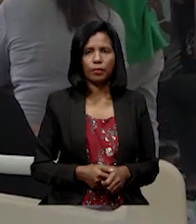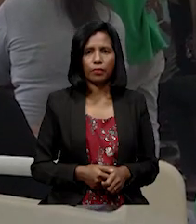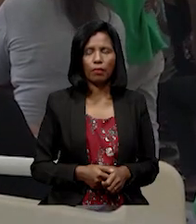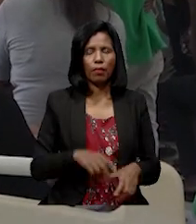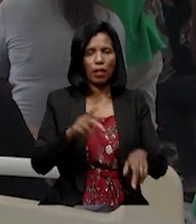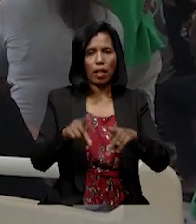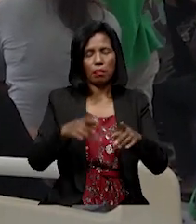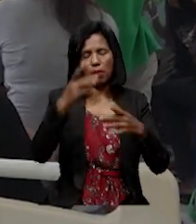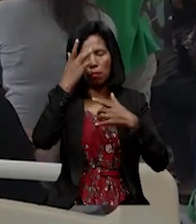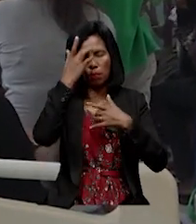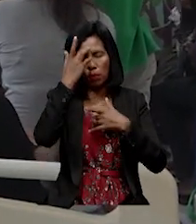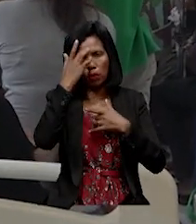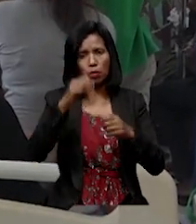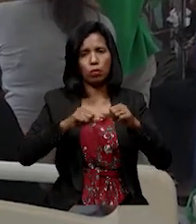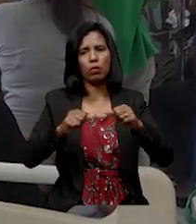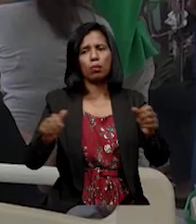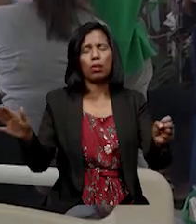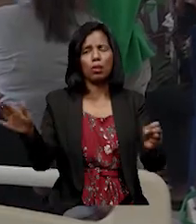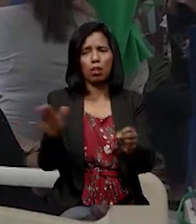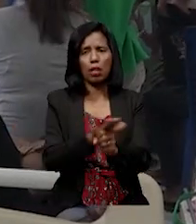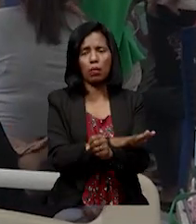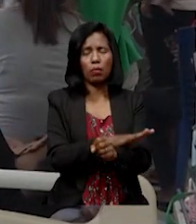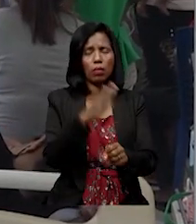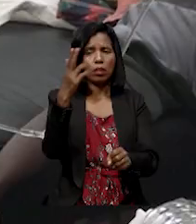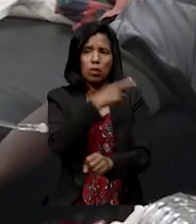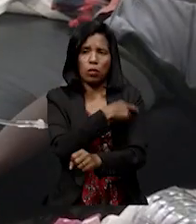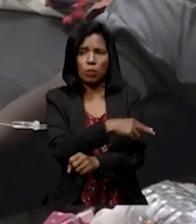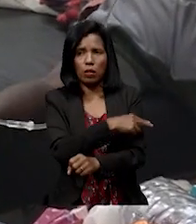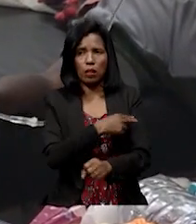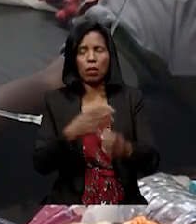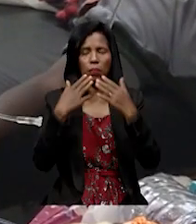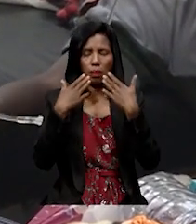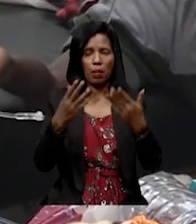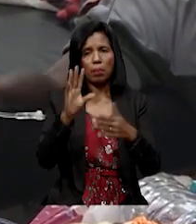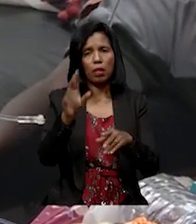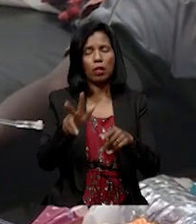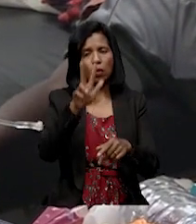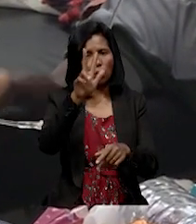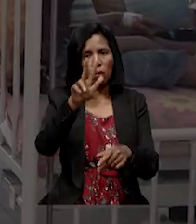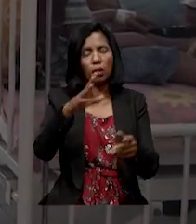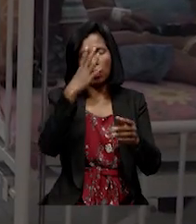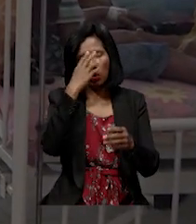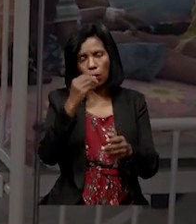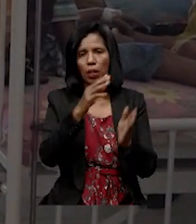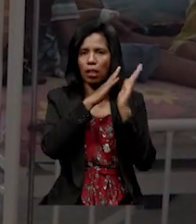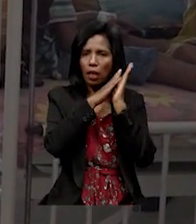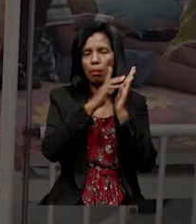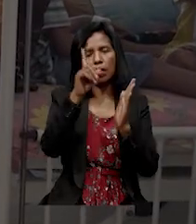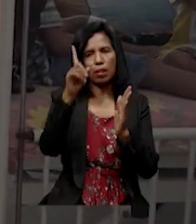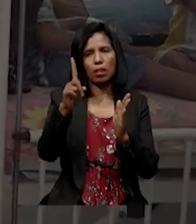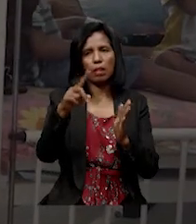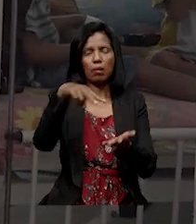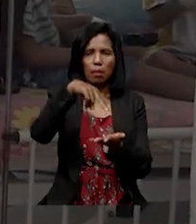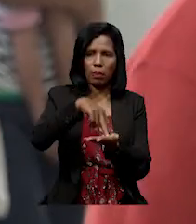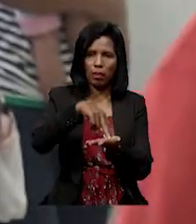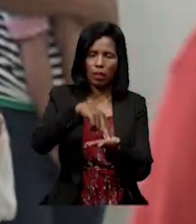Paciente dengue continua tama na CONU e a sala emergência, no obrigado na Rua Tolu, tem que toba e a cama ida, balun hambrigdet